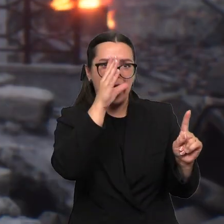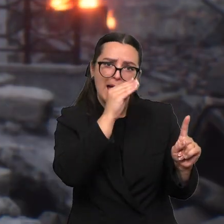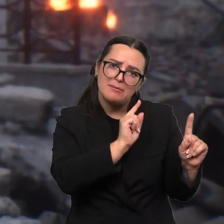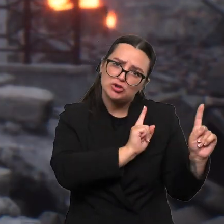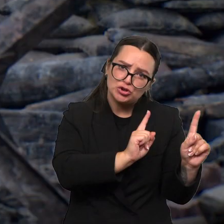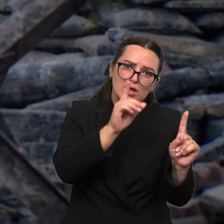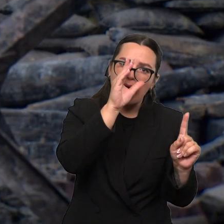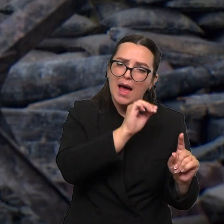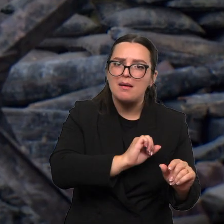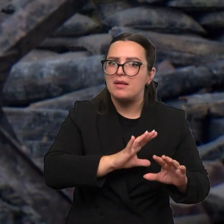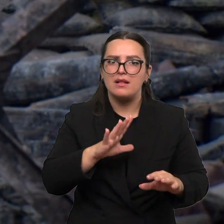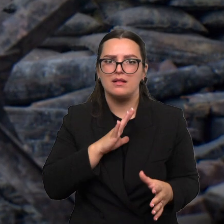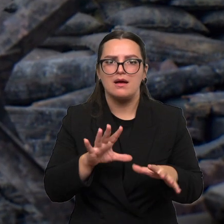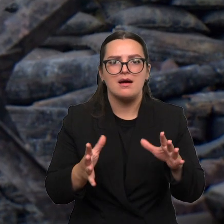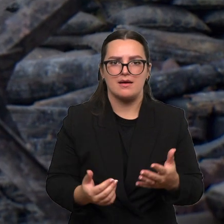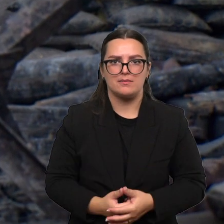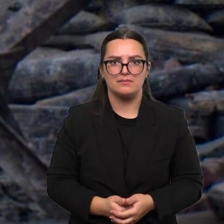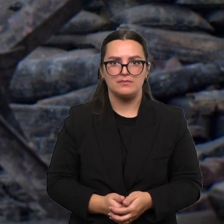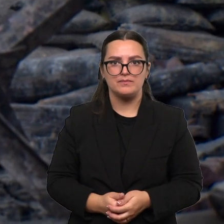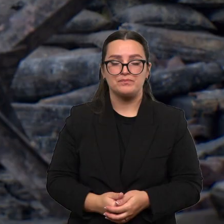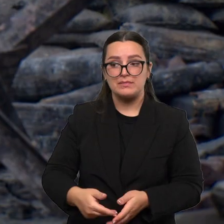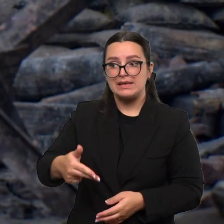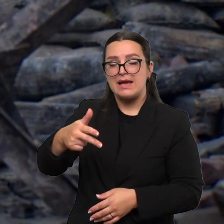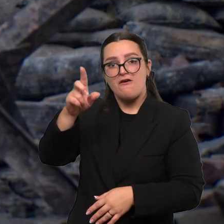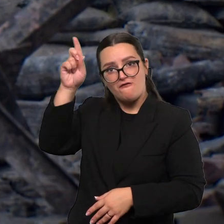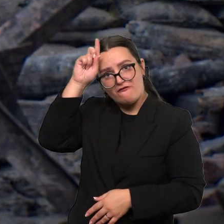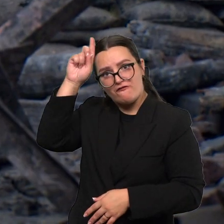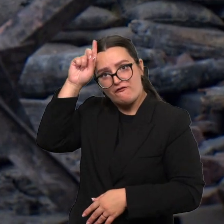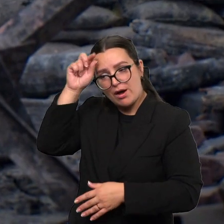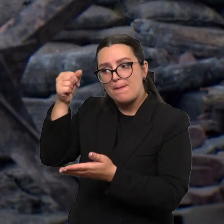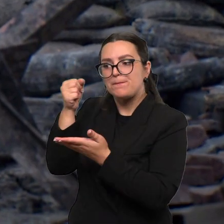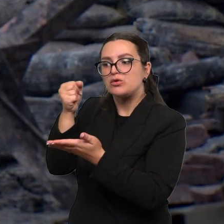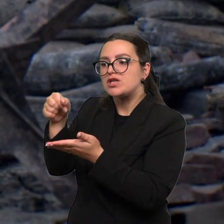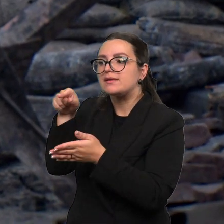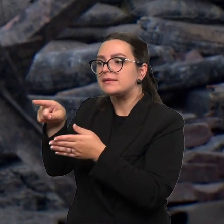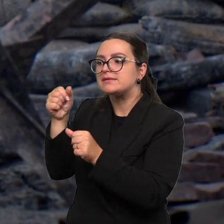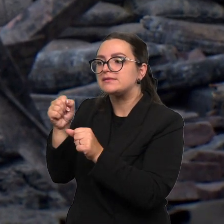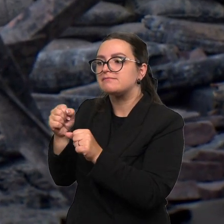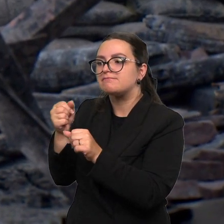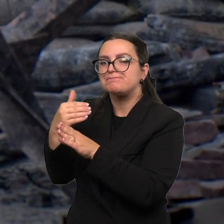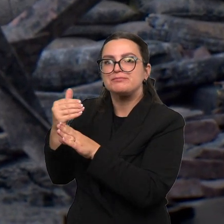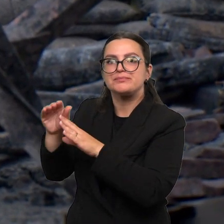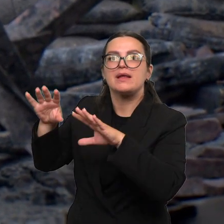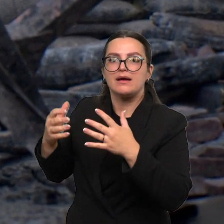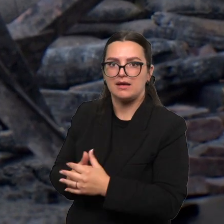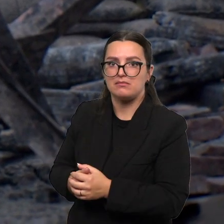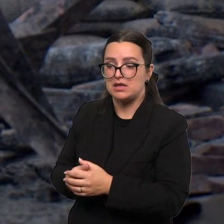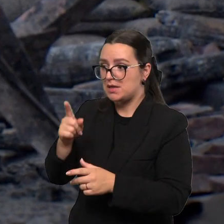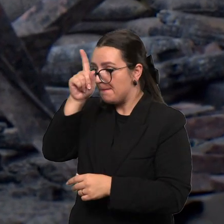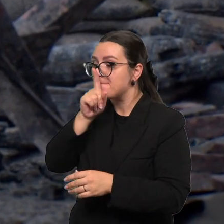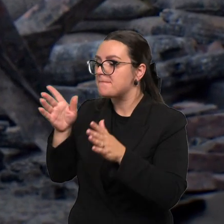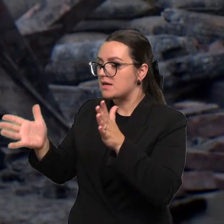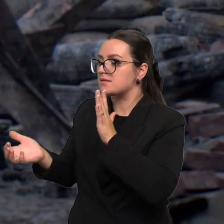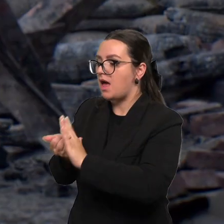sistemoje? Valstybės biudžetai veikia tokiu režimu, kad ką gavo šį mėnesį, tą iš esmės ir